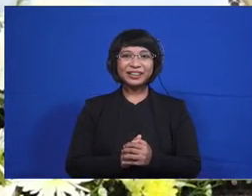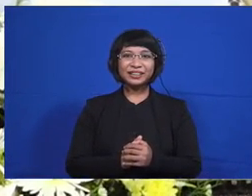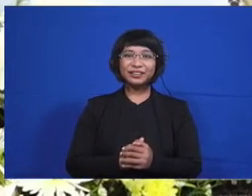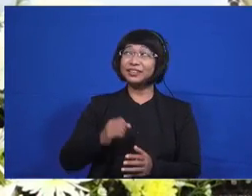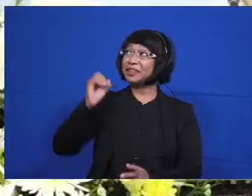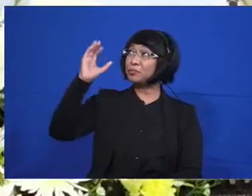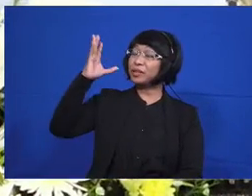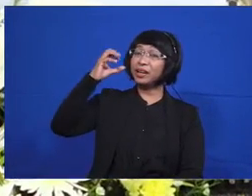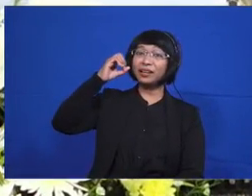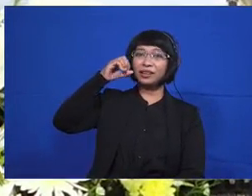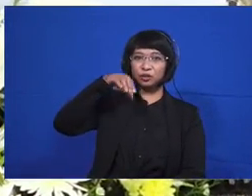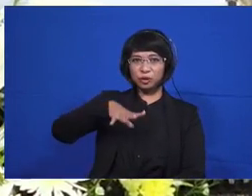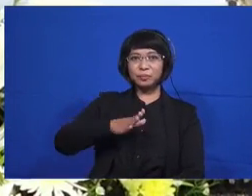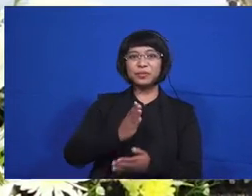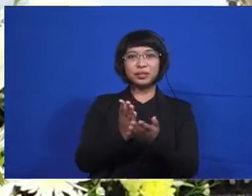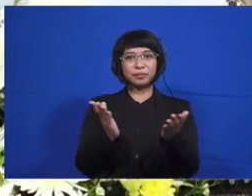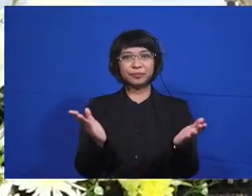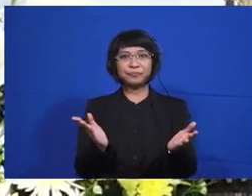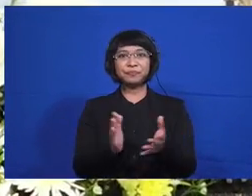Demikianlah sabda Tuhan.